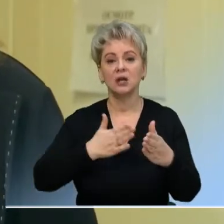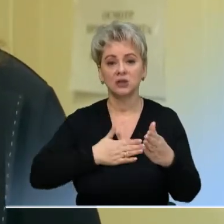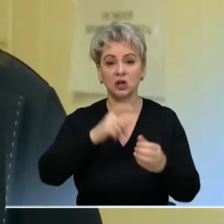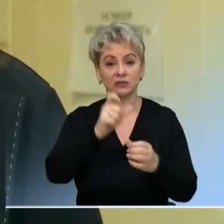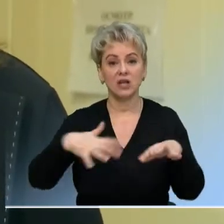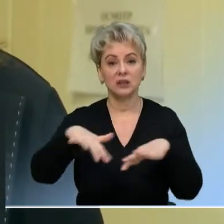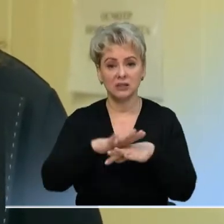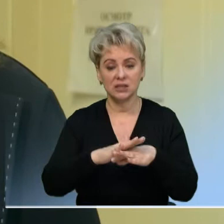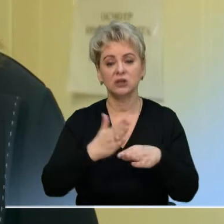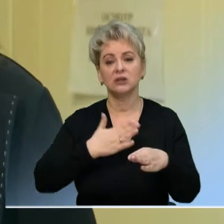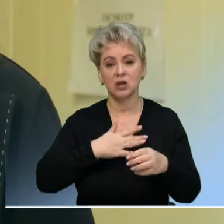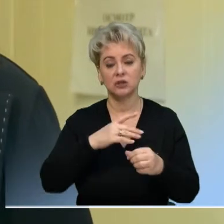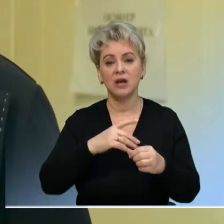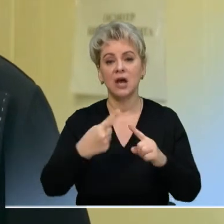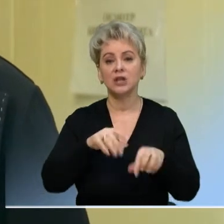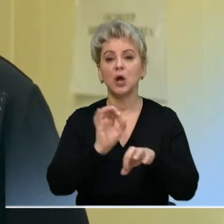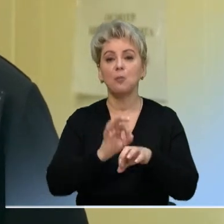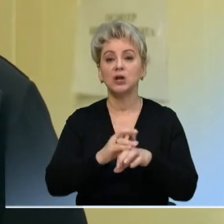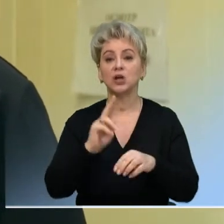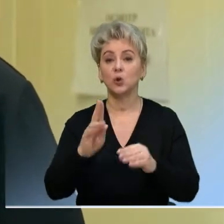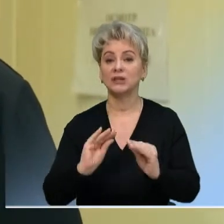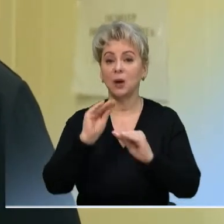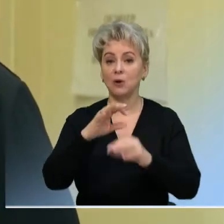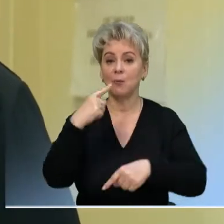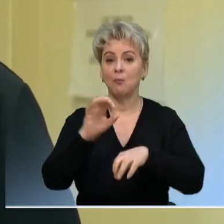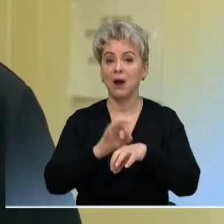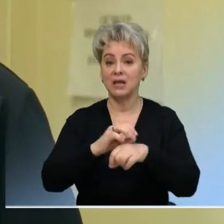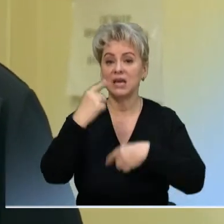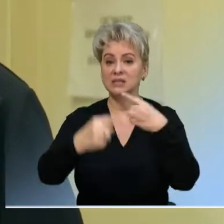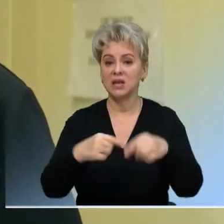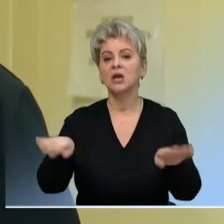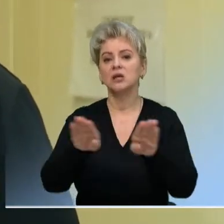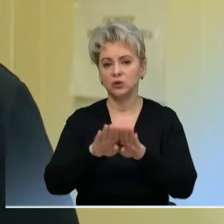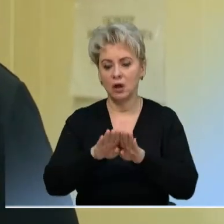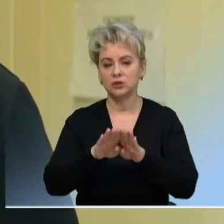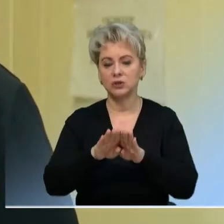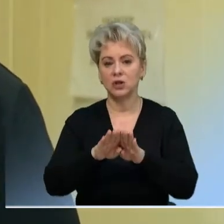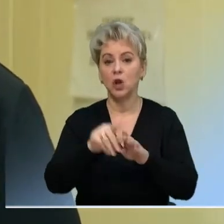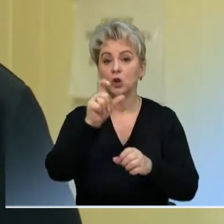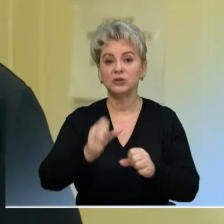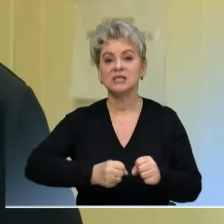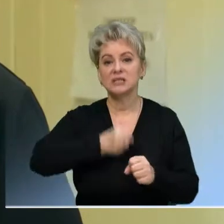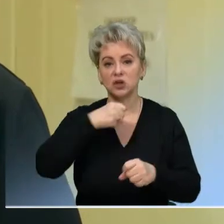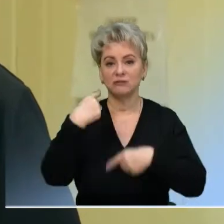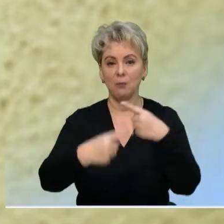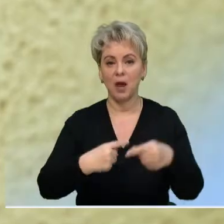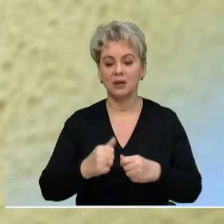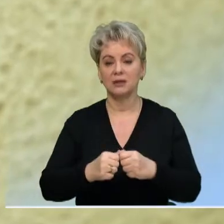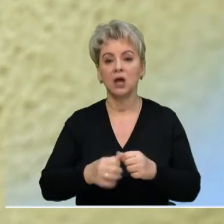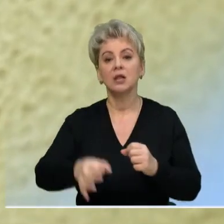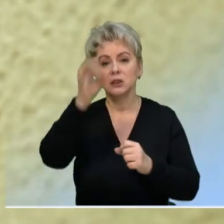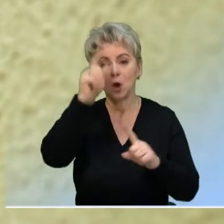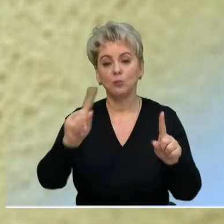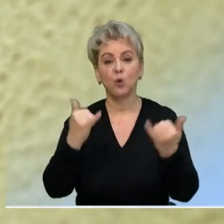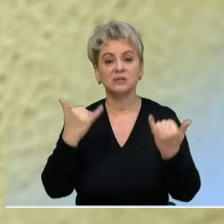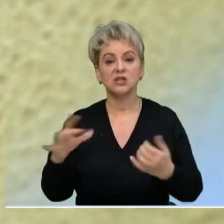нашего населения, наших граждан, это больных хронической патологии, а также людей старшего поколения. Напомним,